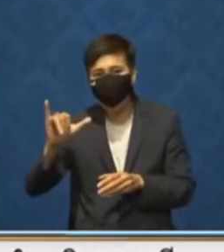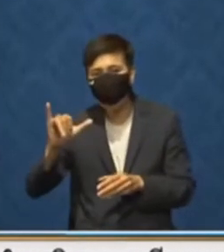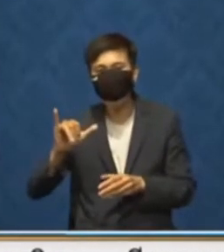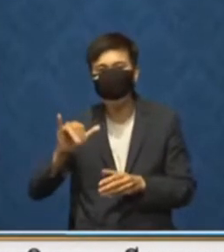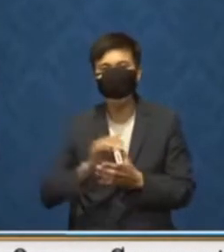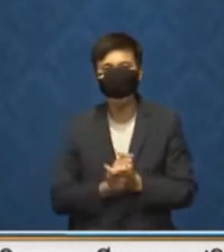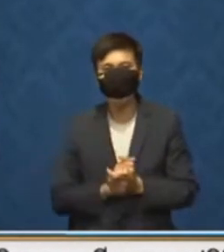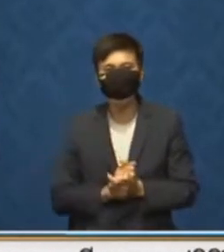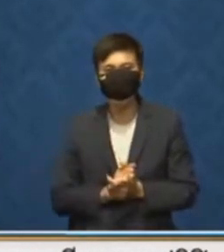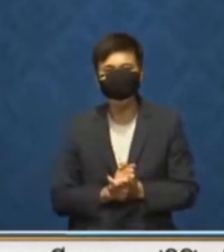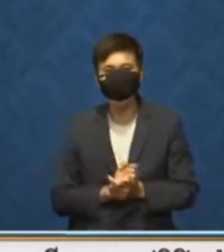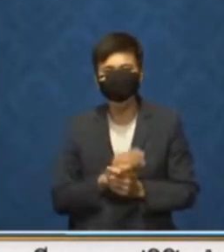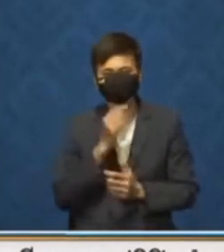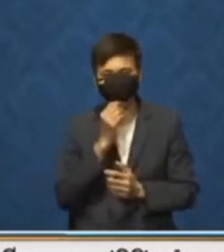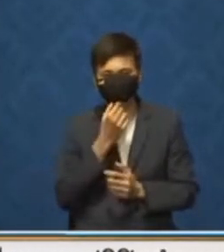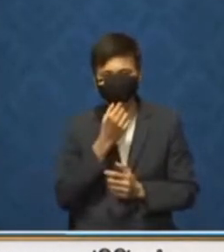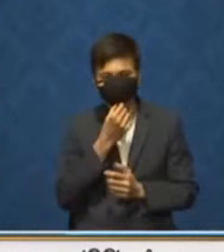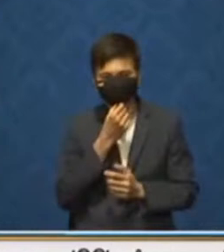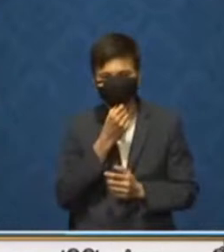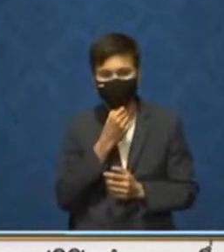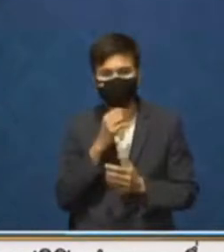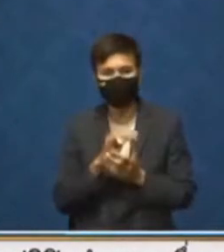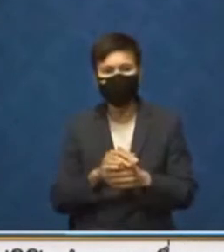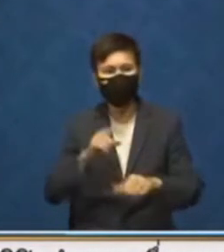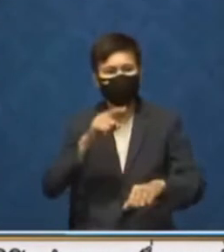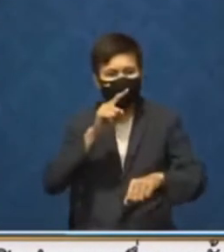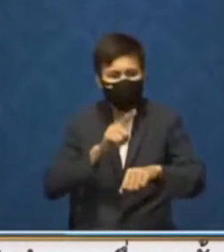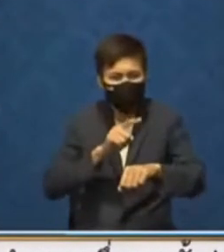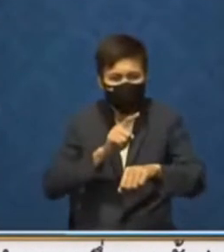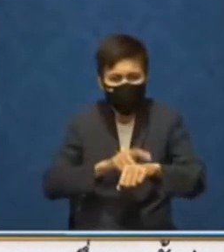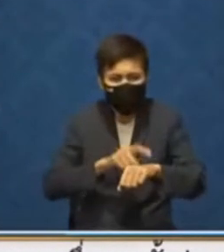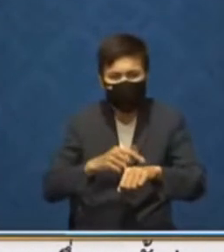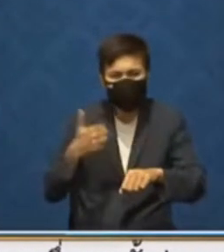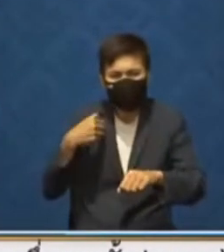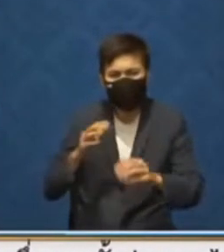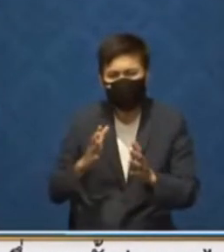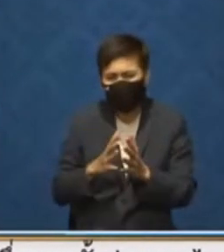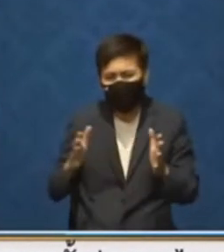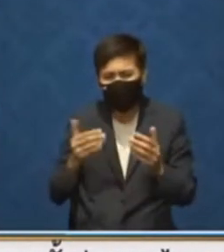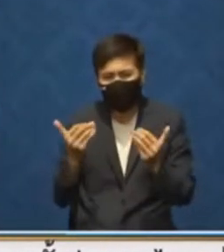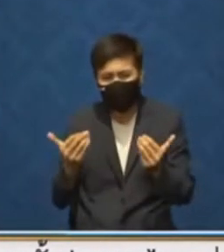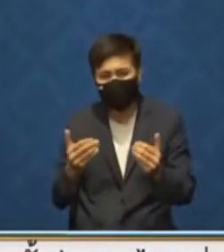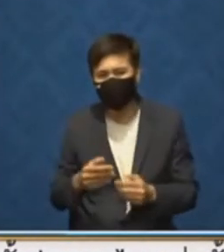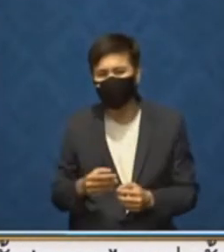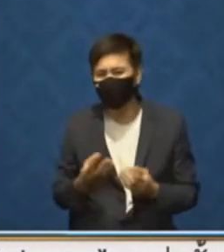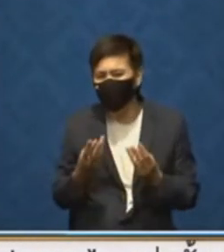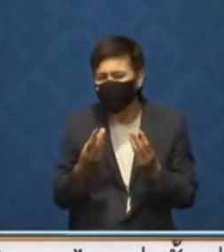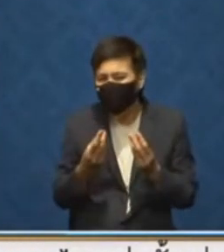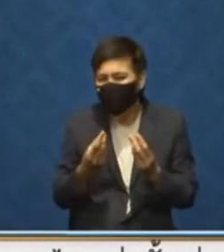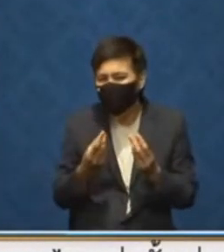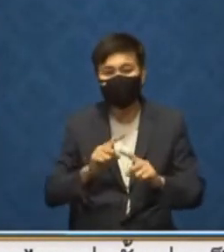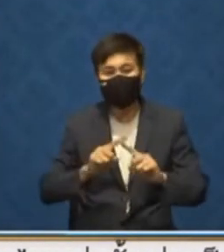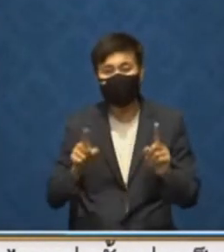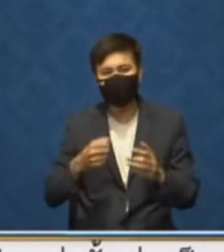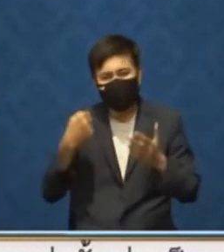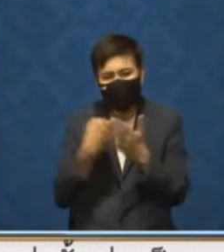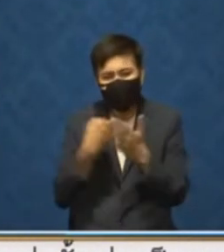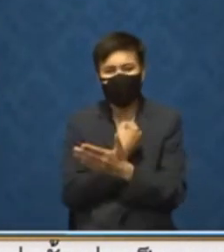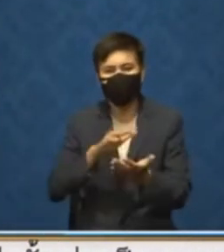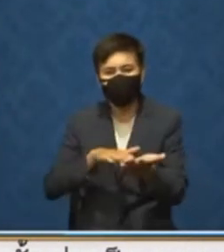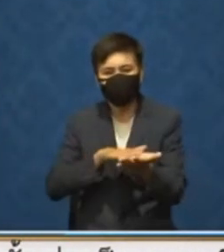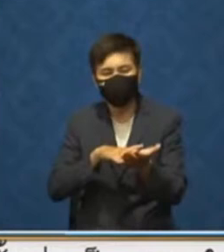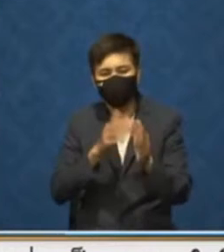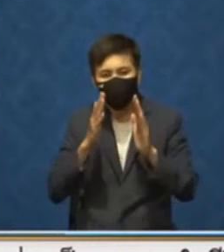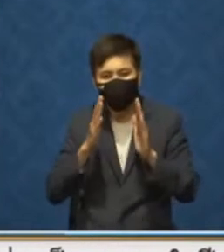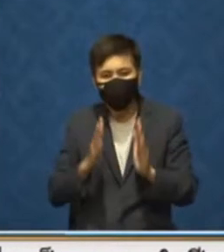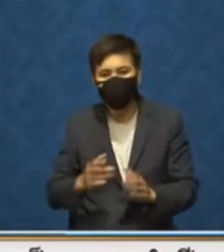ครับแม่เวลามีเยอะกว่านี้มันมากเลยเสียดายขอโทษคนไทยทั้งแผ่นดินด้วยนะนี่มันเป็น